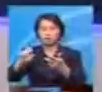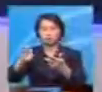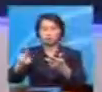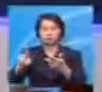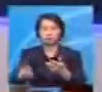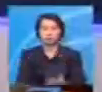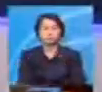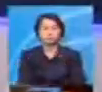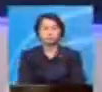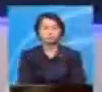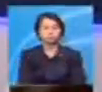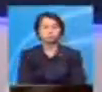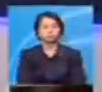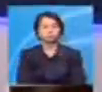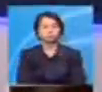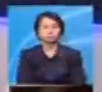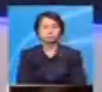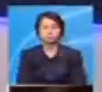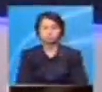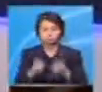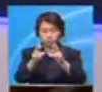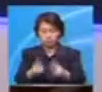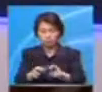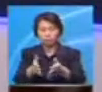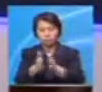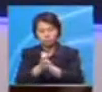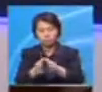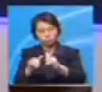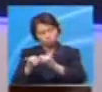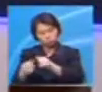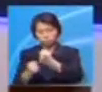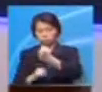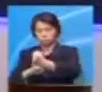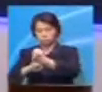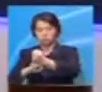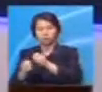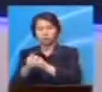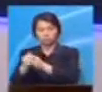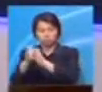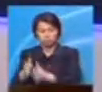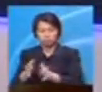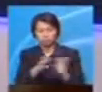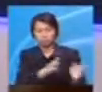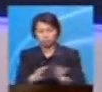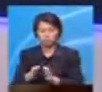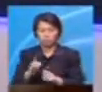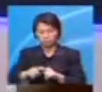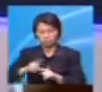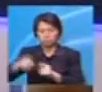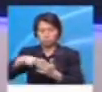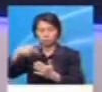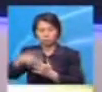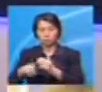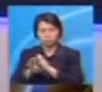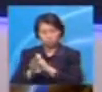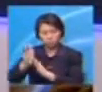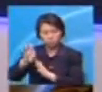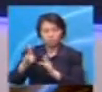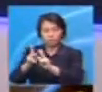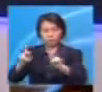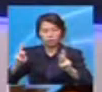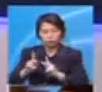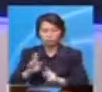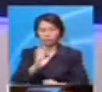bajung Dalam pada itu rakyat diminta terus memberi sokongan padu kepada pemimpin dalam merancang pelbagai projek pembangunan di kawasan